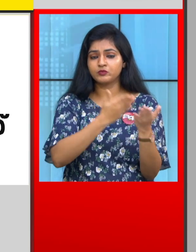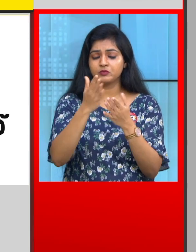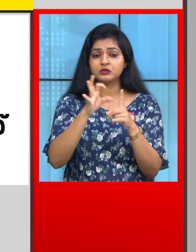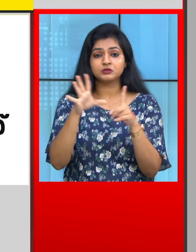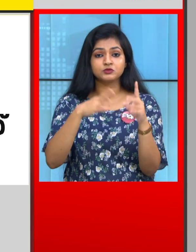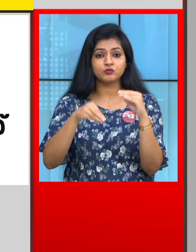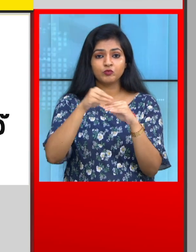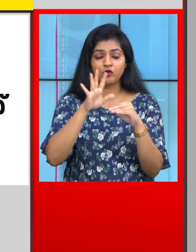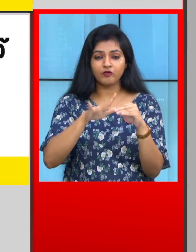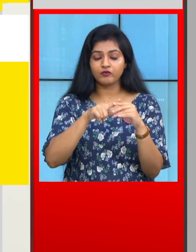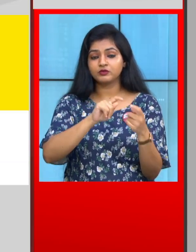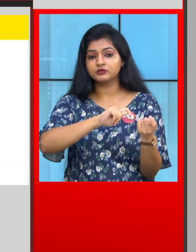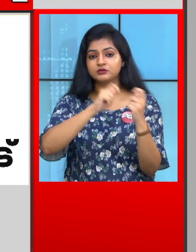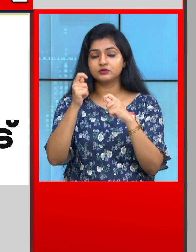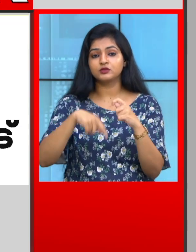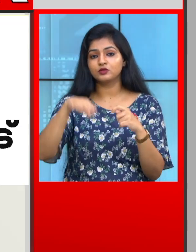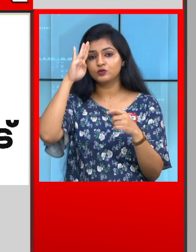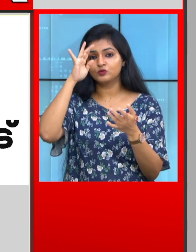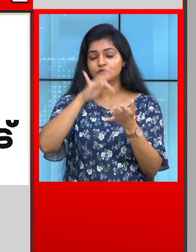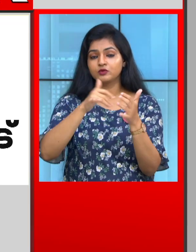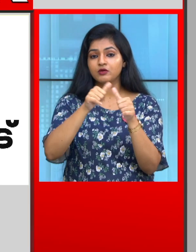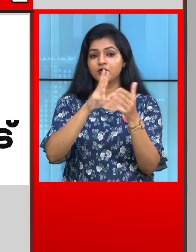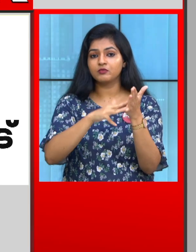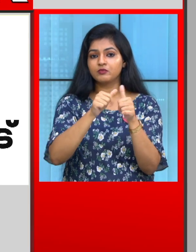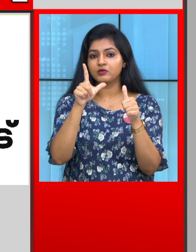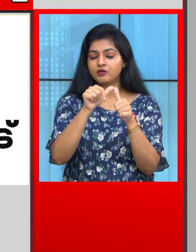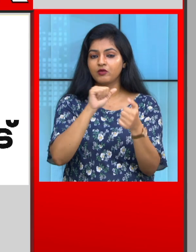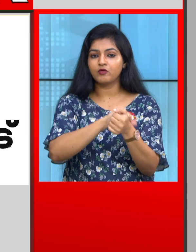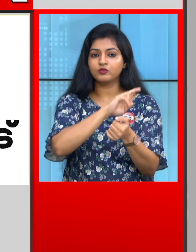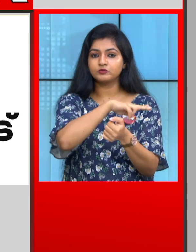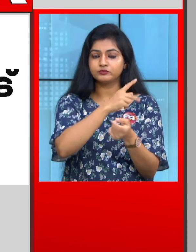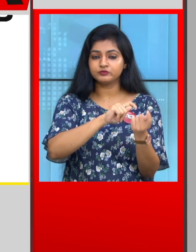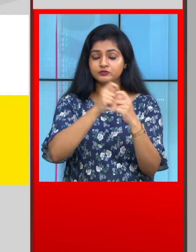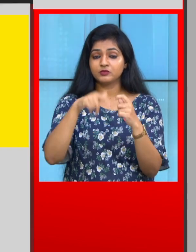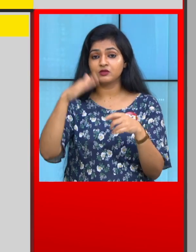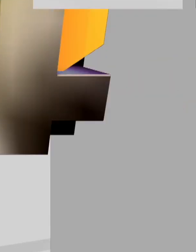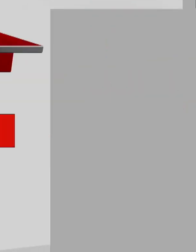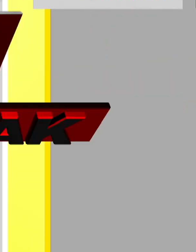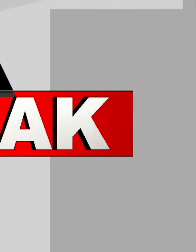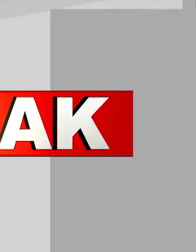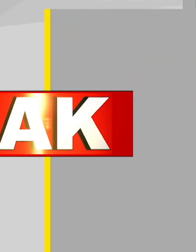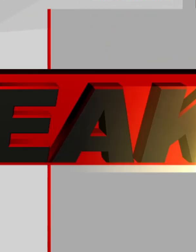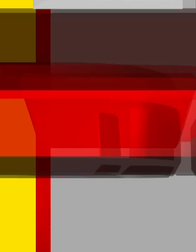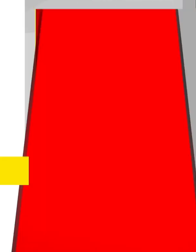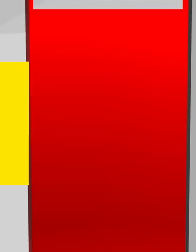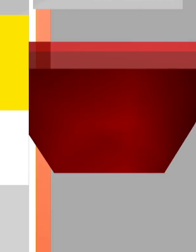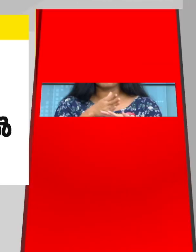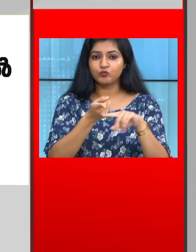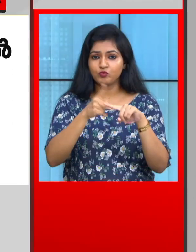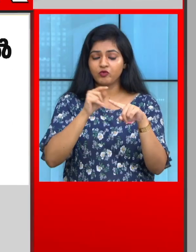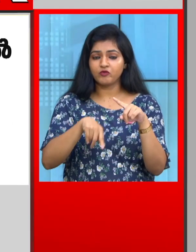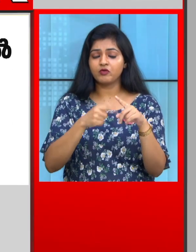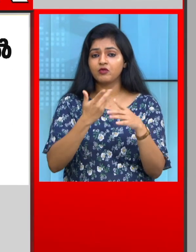അമല ആശുപത്രിയിലേക്ക് മാറ്റുകയായിരുന്നു. തലയ്ക്കും കൈകൾക്കും ഗുരുതരമായി പരിക്കേറ്റതിനാൽ പ്ലാസ്റ്റിക് സർജറി അടക്കമുള്ള ചികിത്സാ രീതികൾ വേണമെന്നാണ് ഇപ്പോൾ